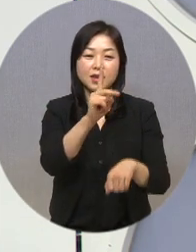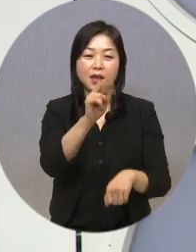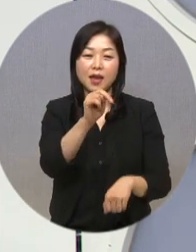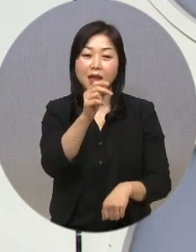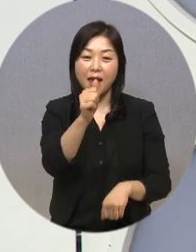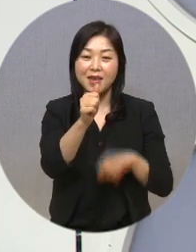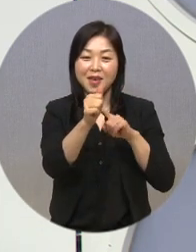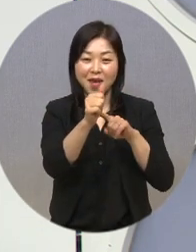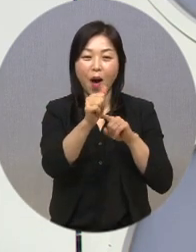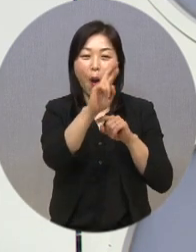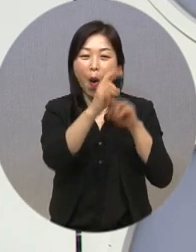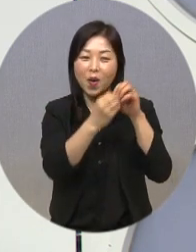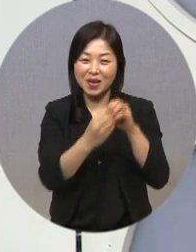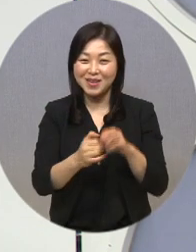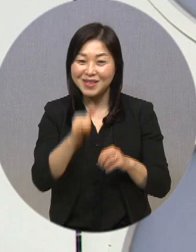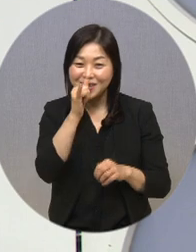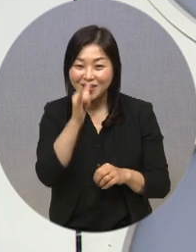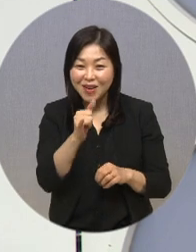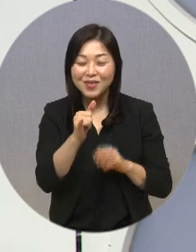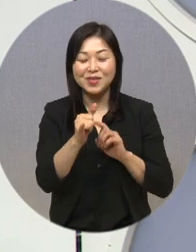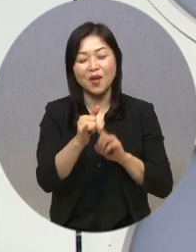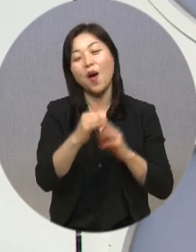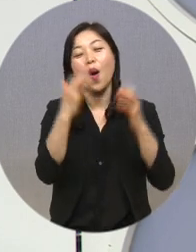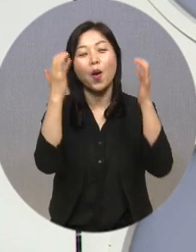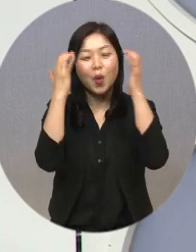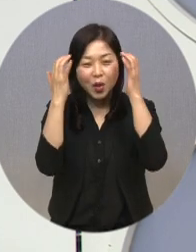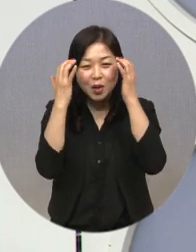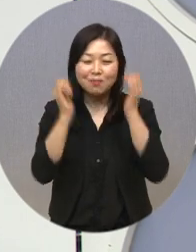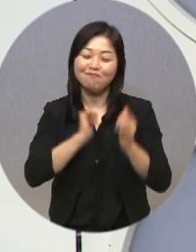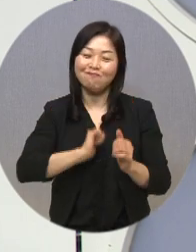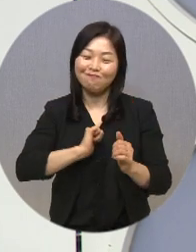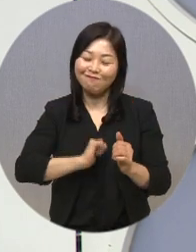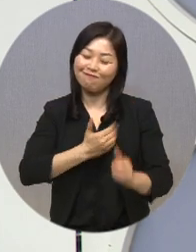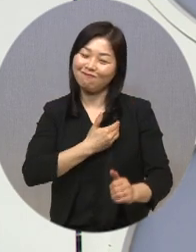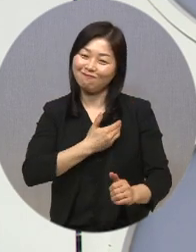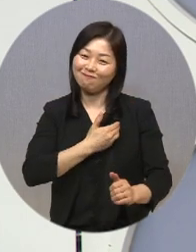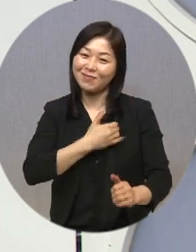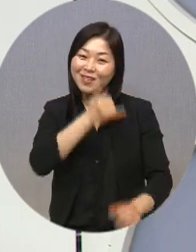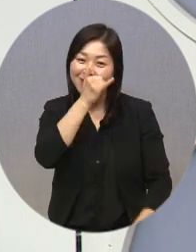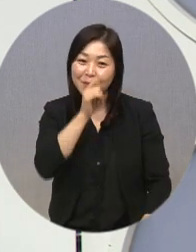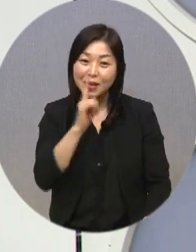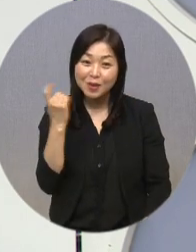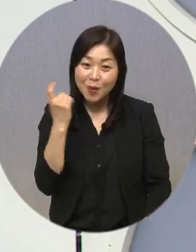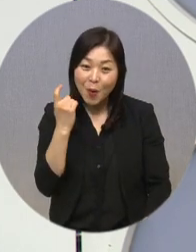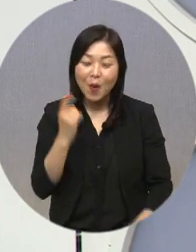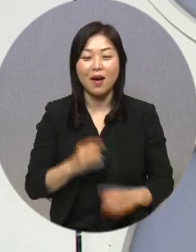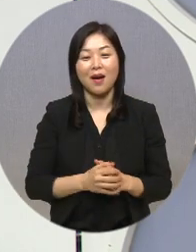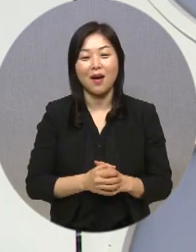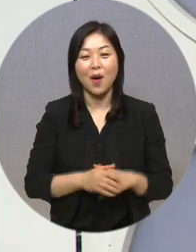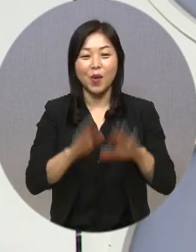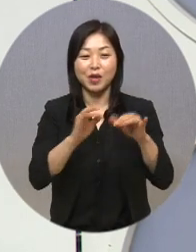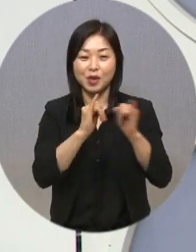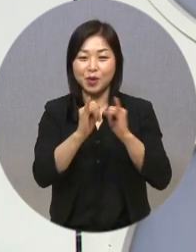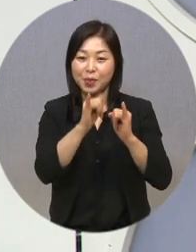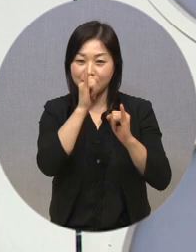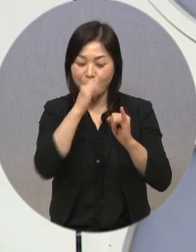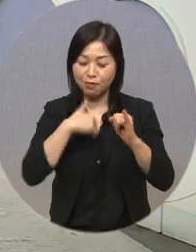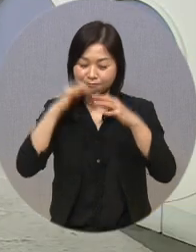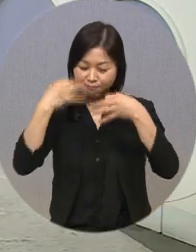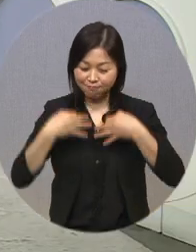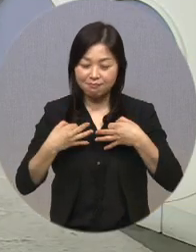남기고 그 다음에 그렇게 한다는 소리를 퍼뜩 듣고 오늘 인터뷰가 있다고 그래서 내 자신을